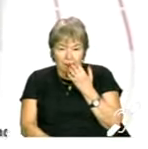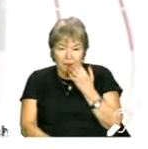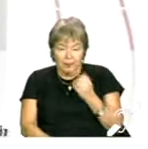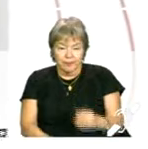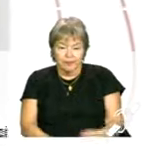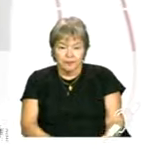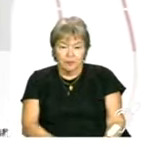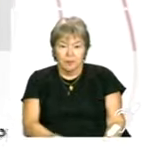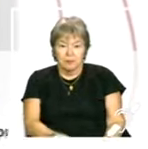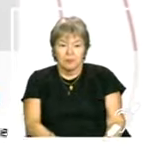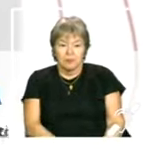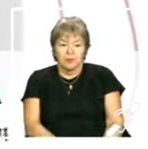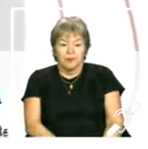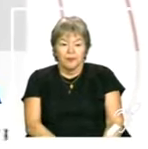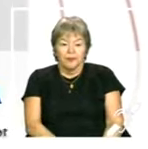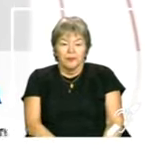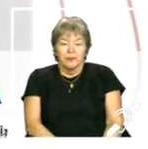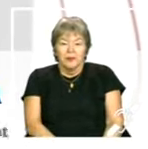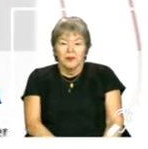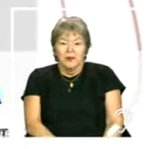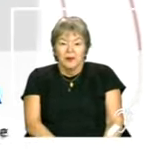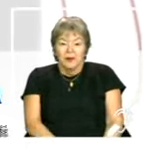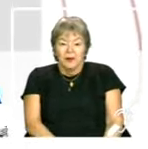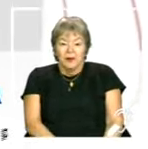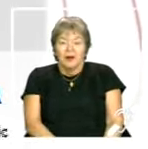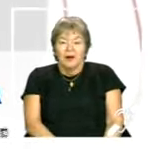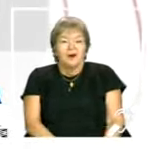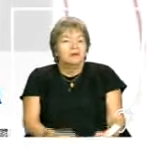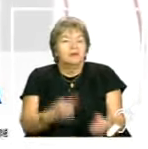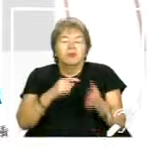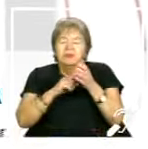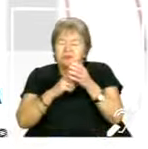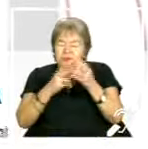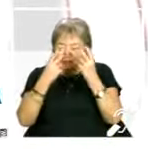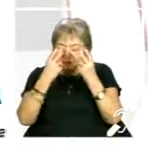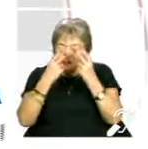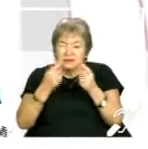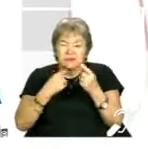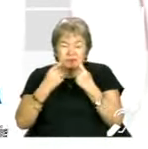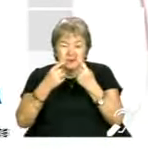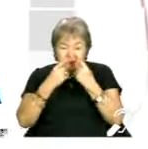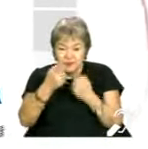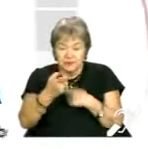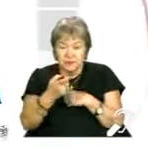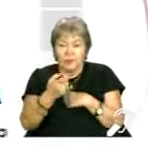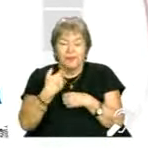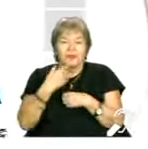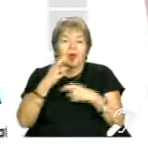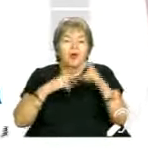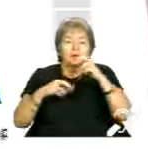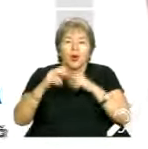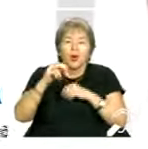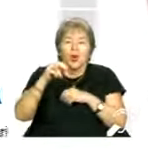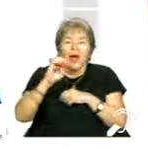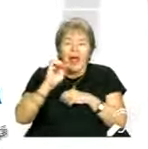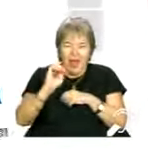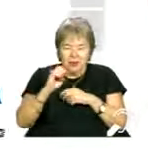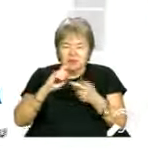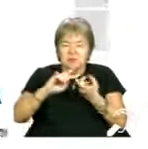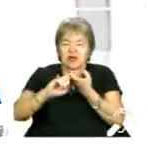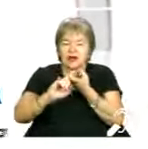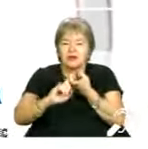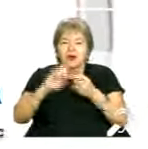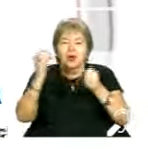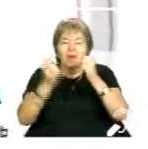guerre dans internation tem majore au dominat Reuniunea sunt anchetele Uniunii Europene privind